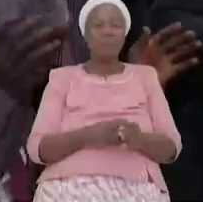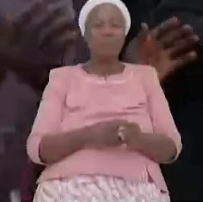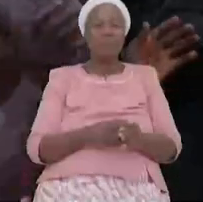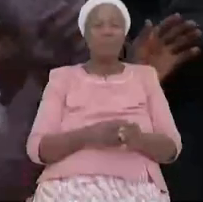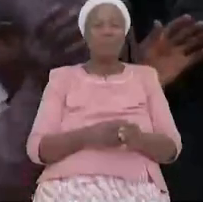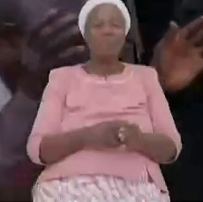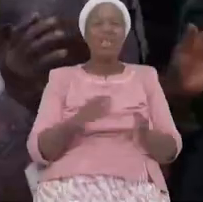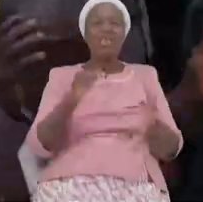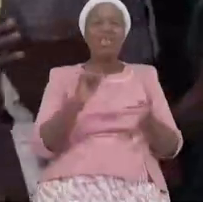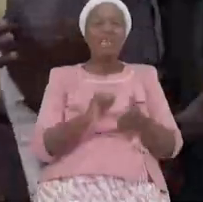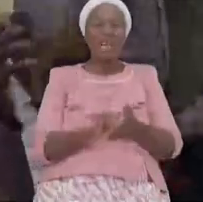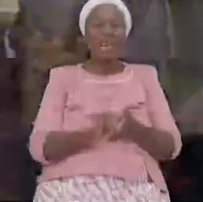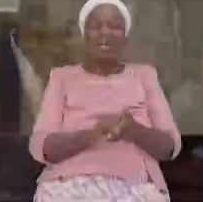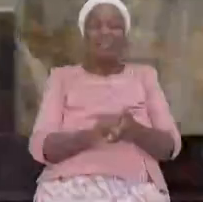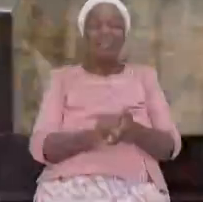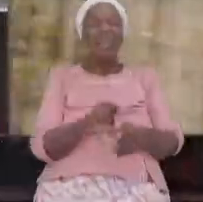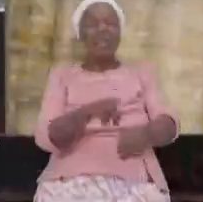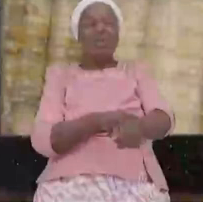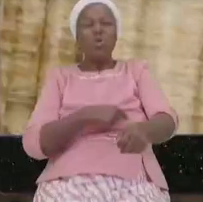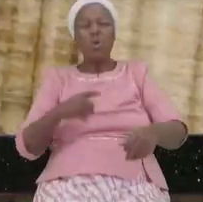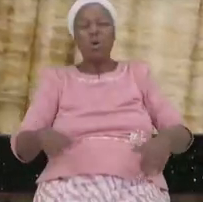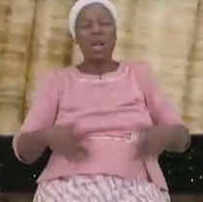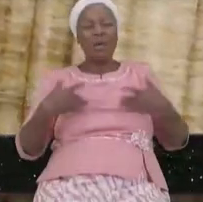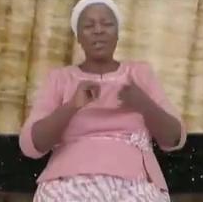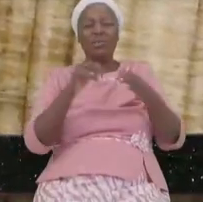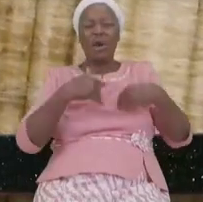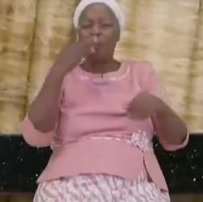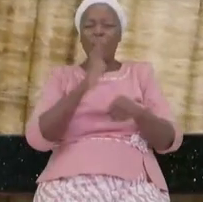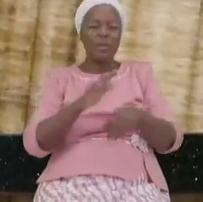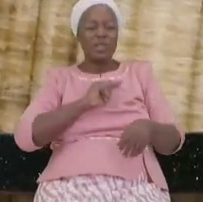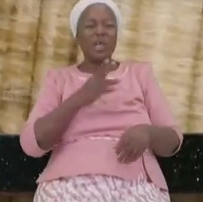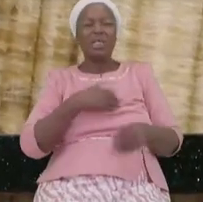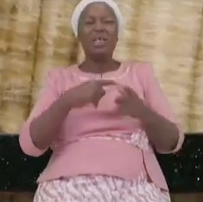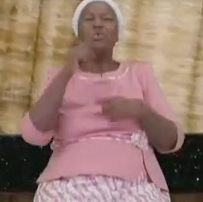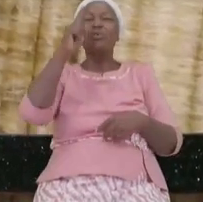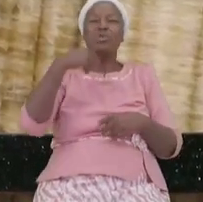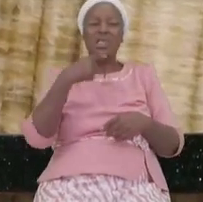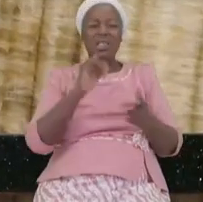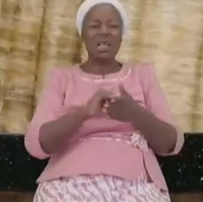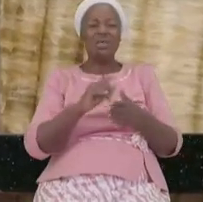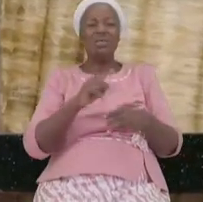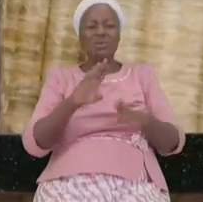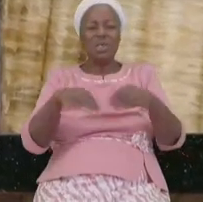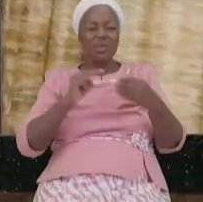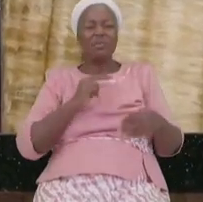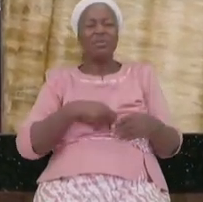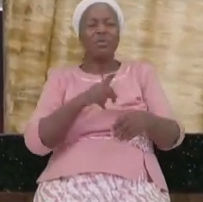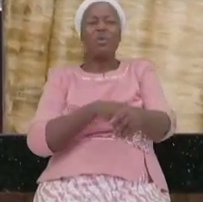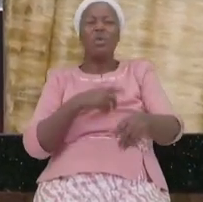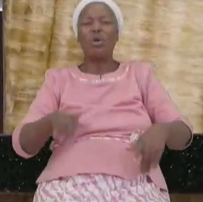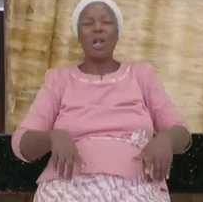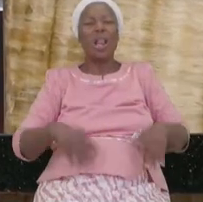Cette longévité que tu nous as promise, tu as dit, nous vivrons, tu nous donneras de longs jours, tu